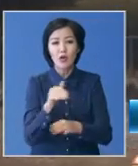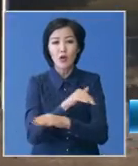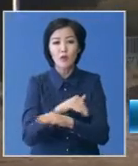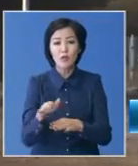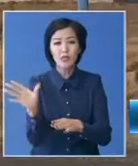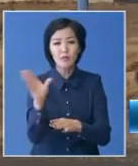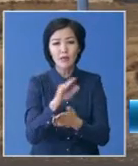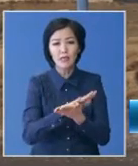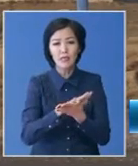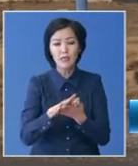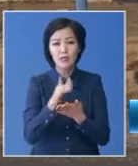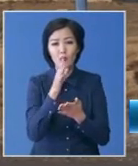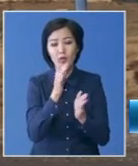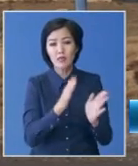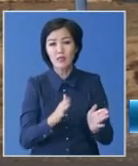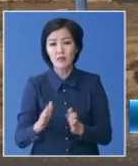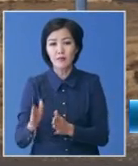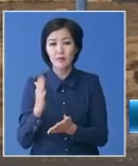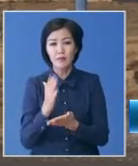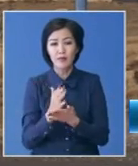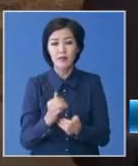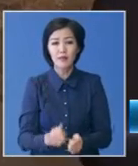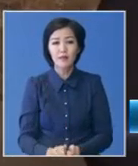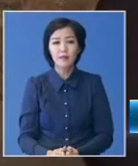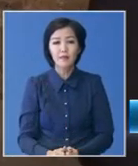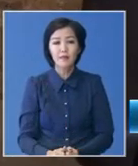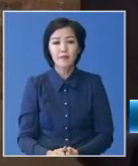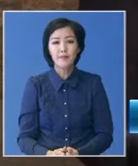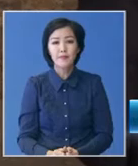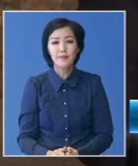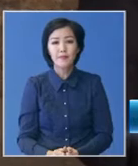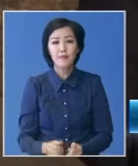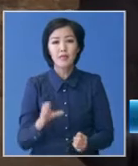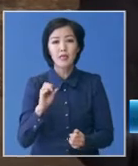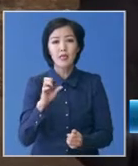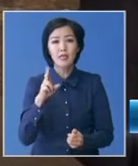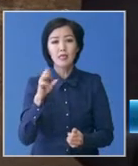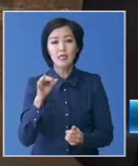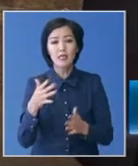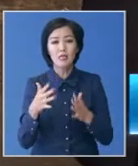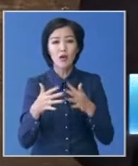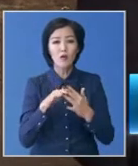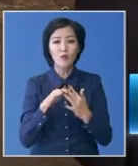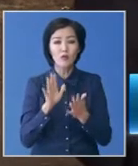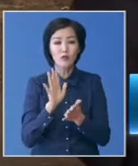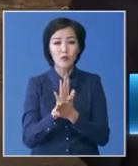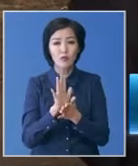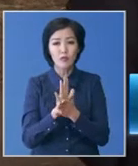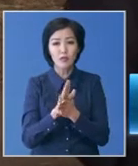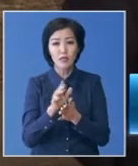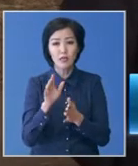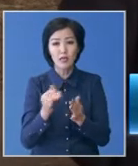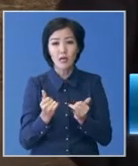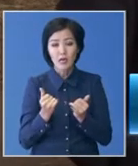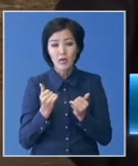таза, уақытылы жиналғаны байқалады. Ана Ескелді ауылы бойынша қоқыстарды осы жерге жинаймыз. Содан